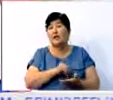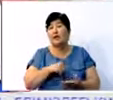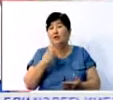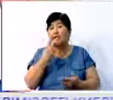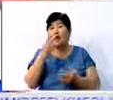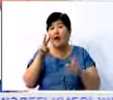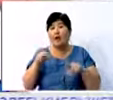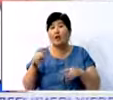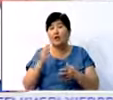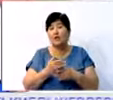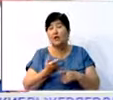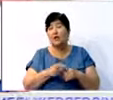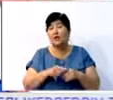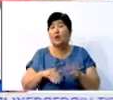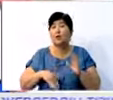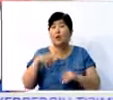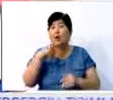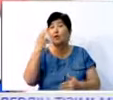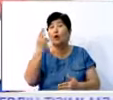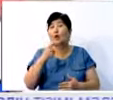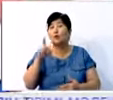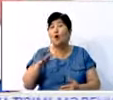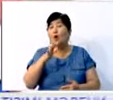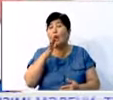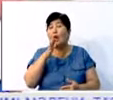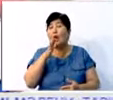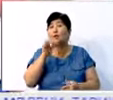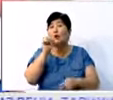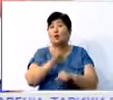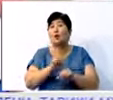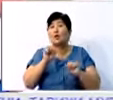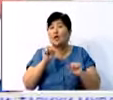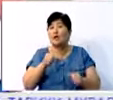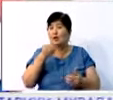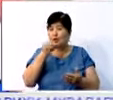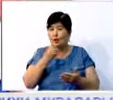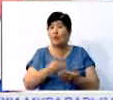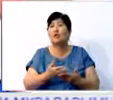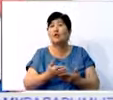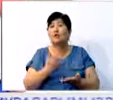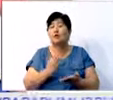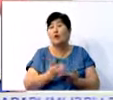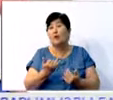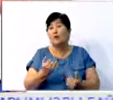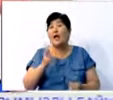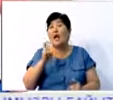отырсыздар. Жаңа жоғарыда айттық, суретші ол уақытты тоқтата алатын құдірет иесі деп. Ал енді